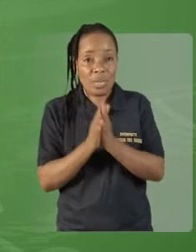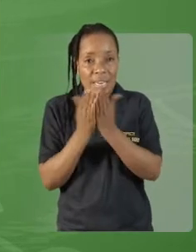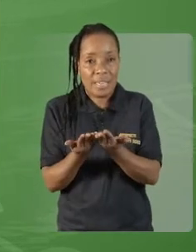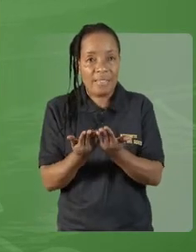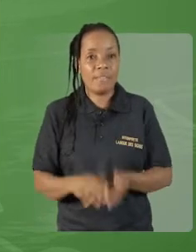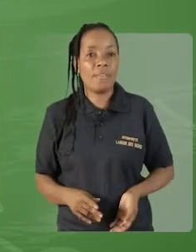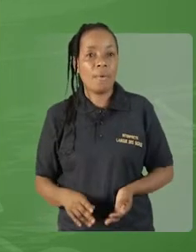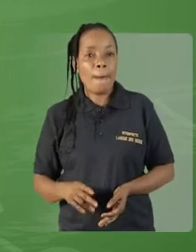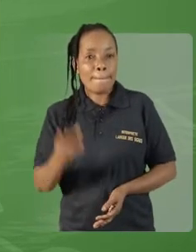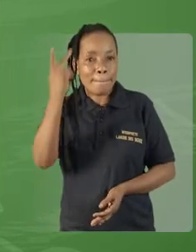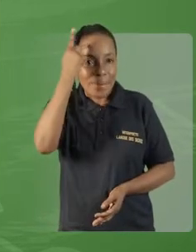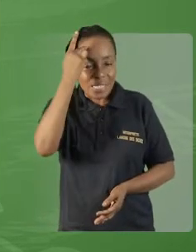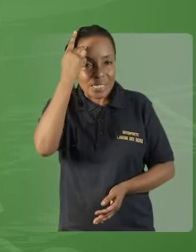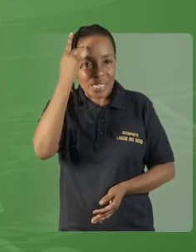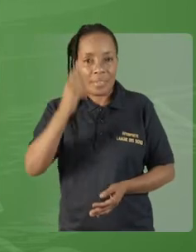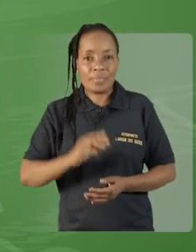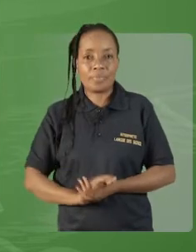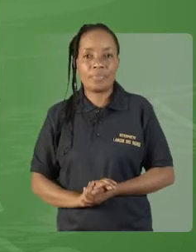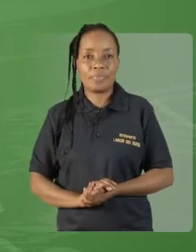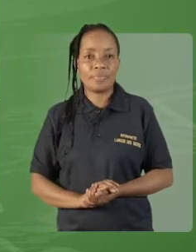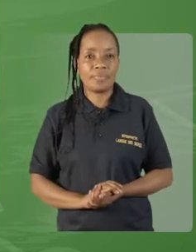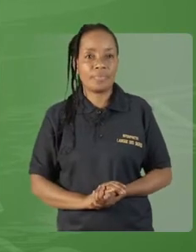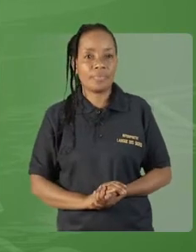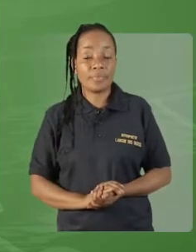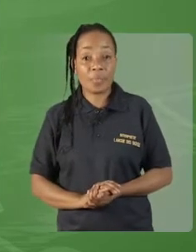dans son œuvre Pensée.